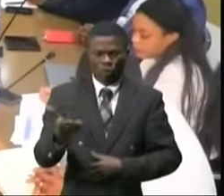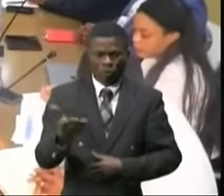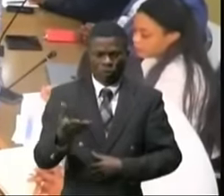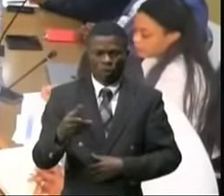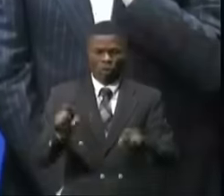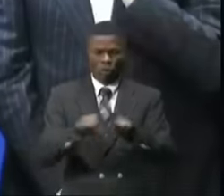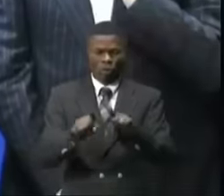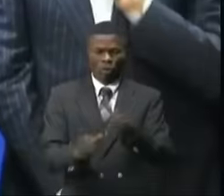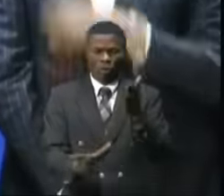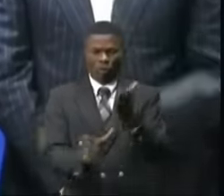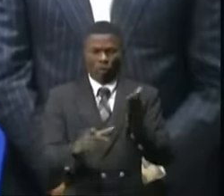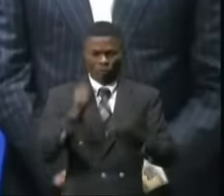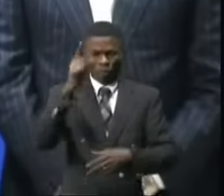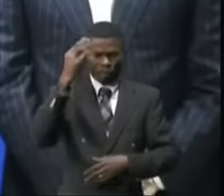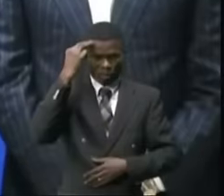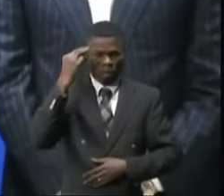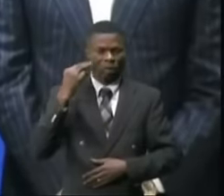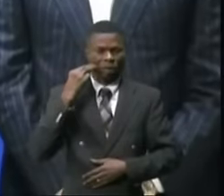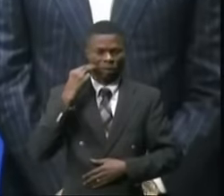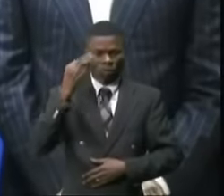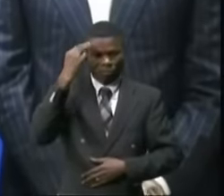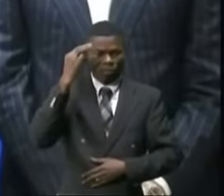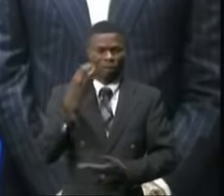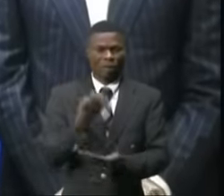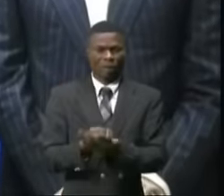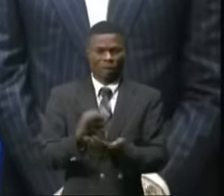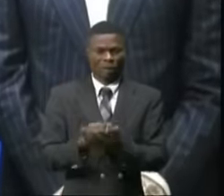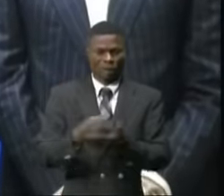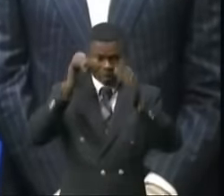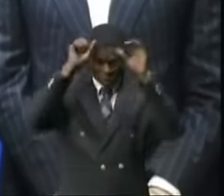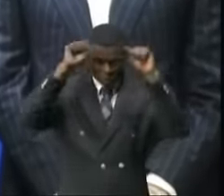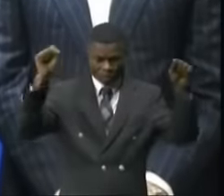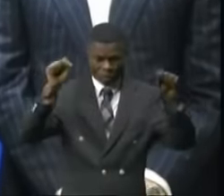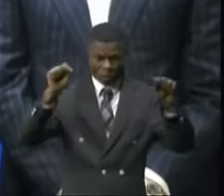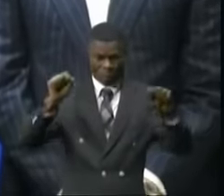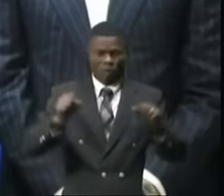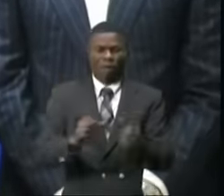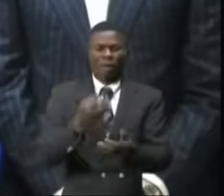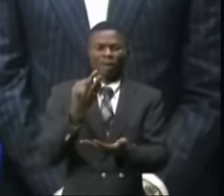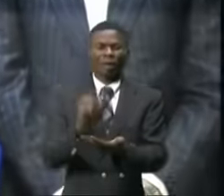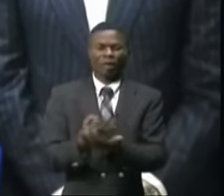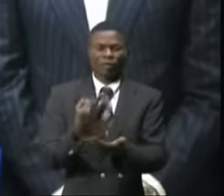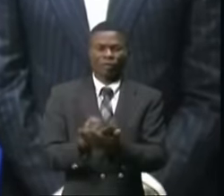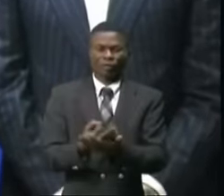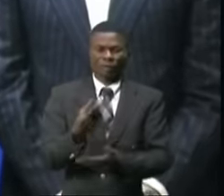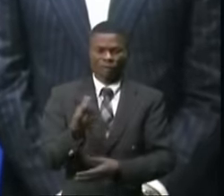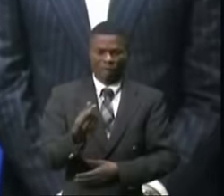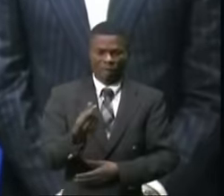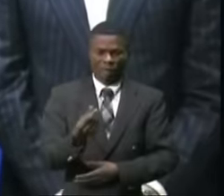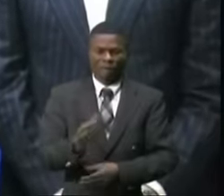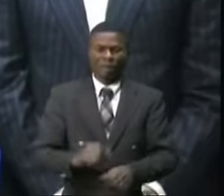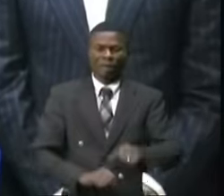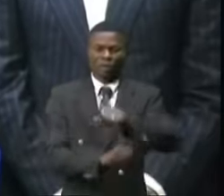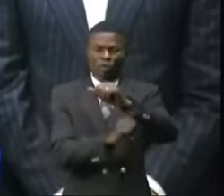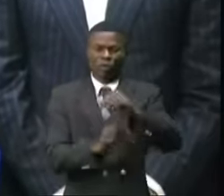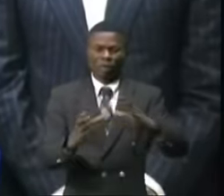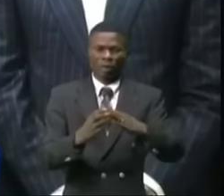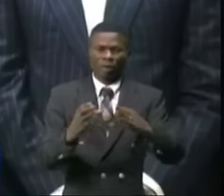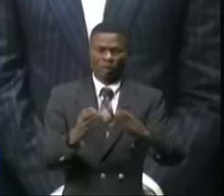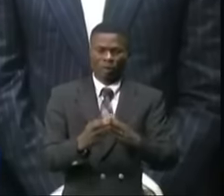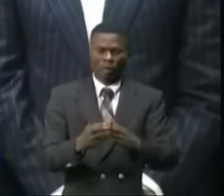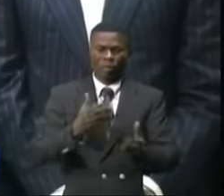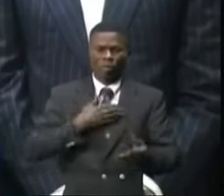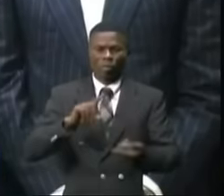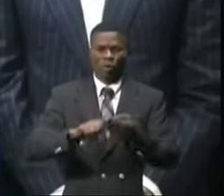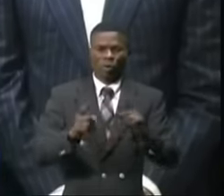tant que vice-premier ministre, ministre de l'économie et président de l'Ecofin, assisté par